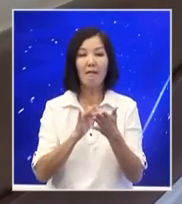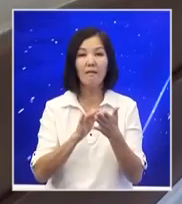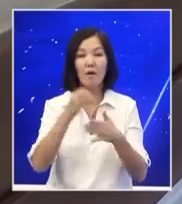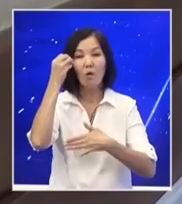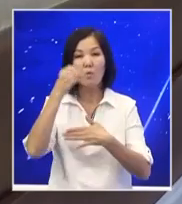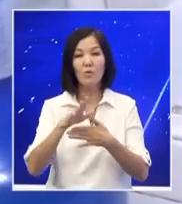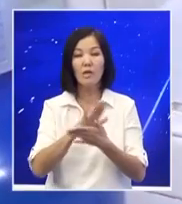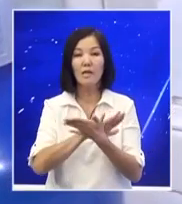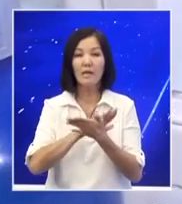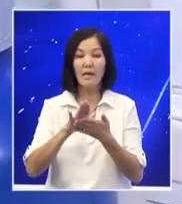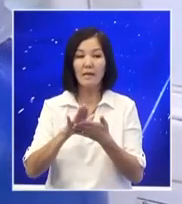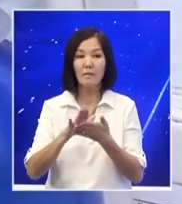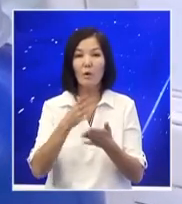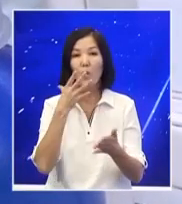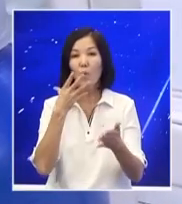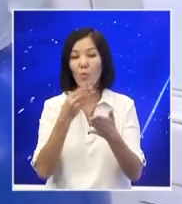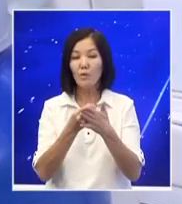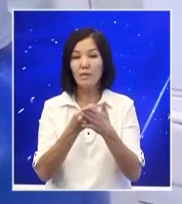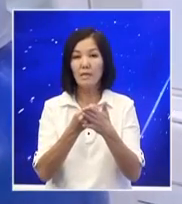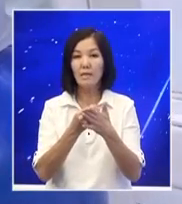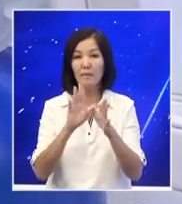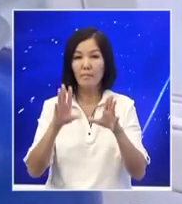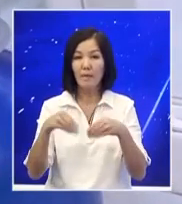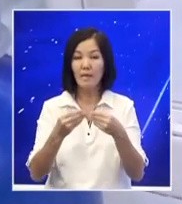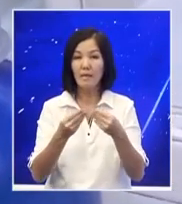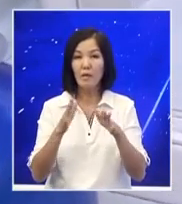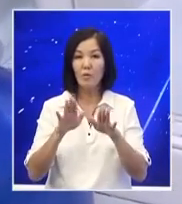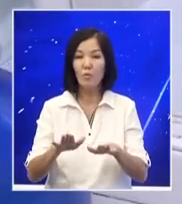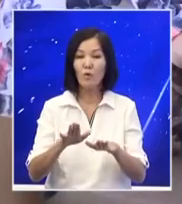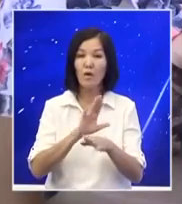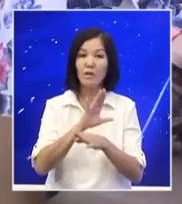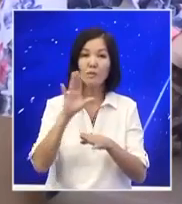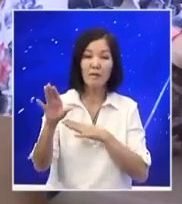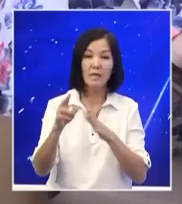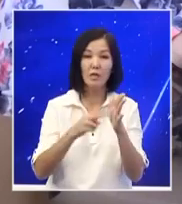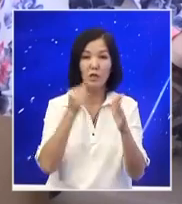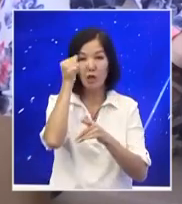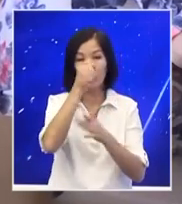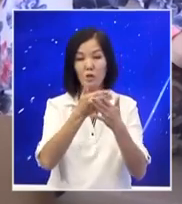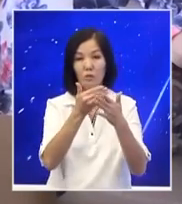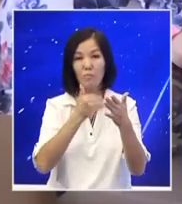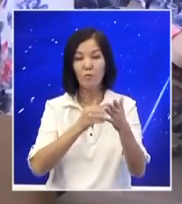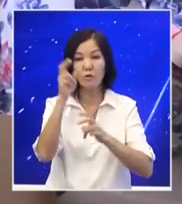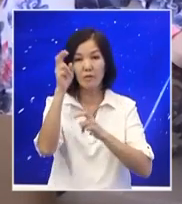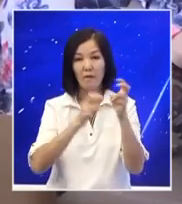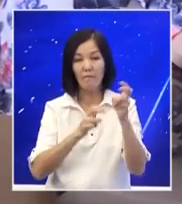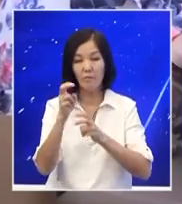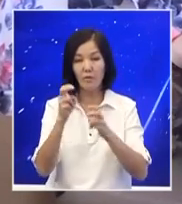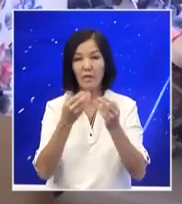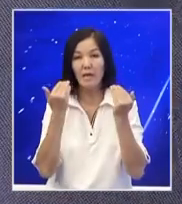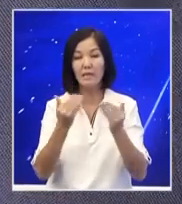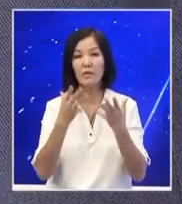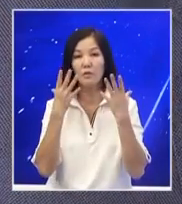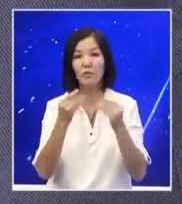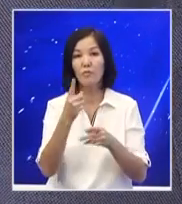орталық сүзгілеу алаңына емес, өздеріне берілген арнайы орынға жібереді. 7 жыл бұрын жұмысын бастаған Жаркент сырне зауыты